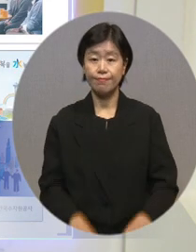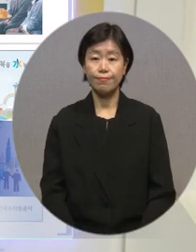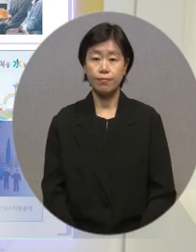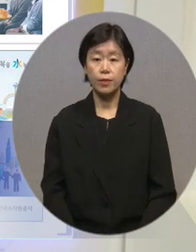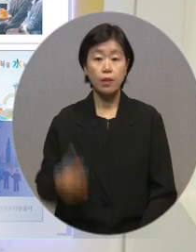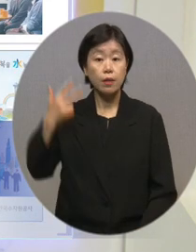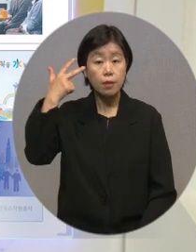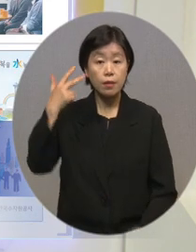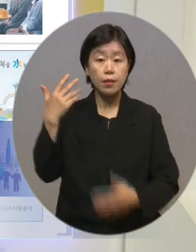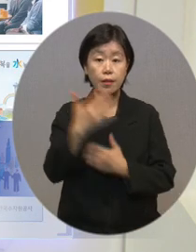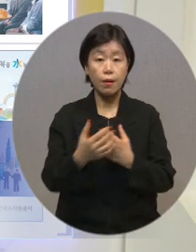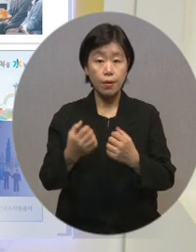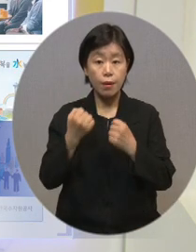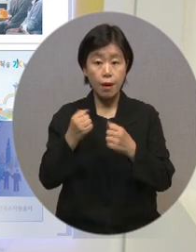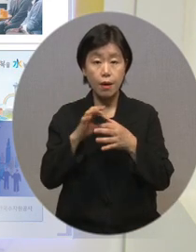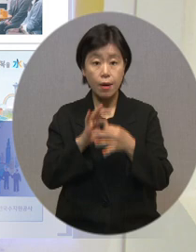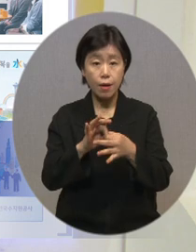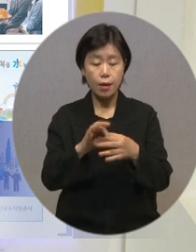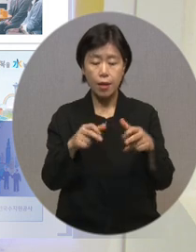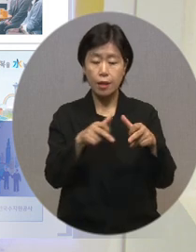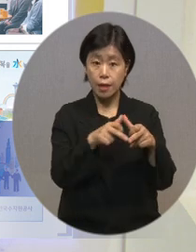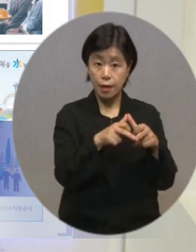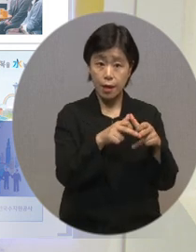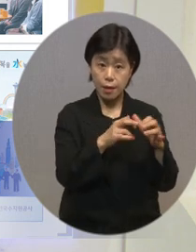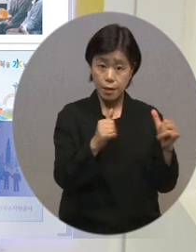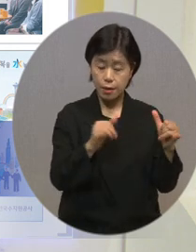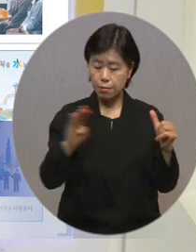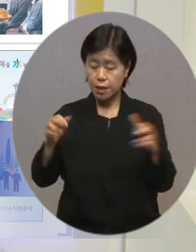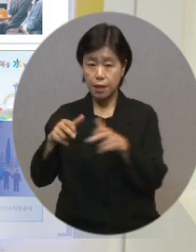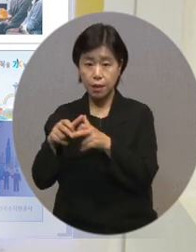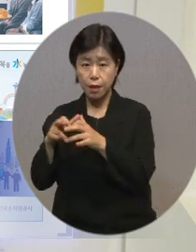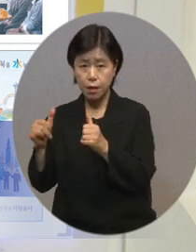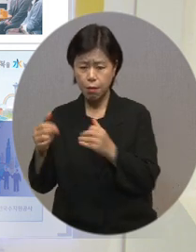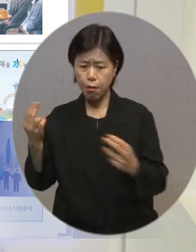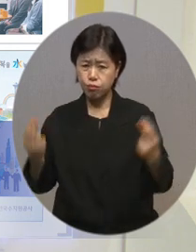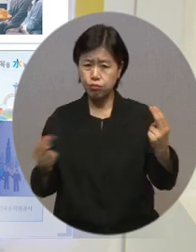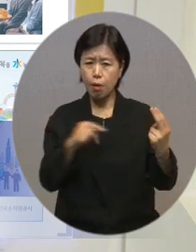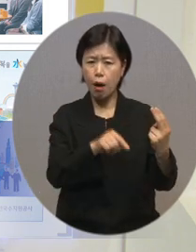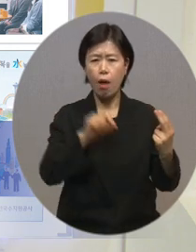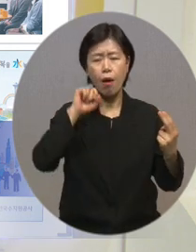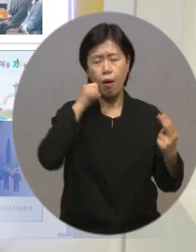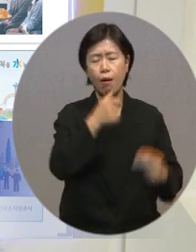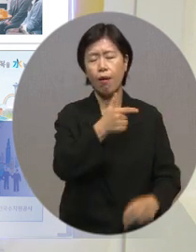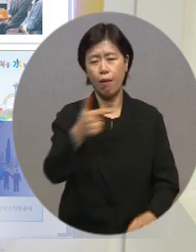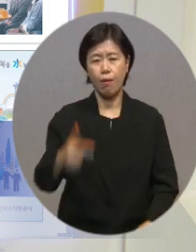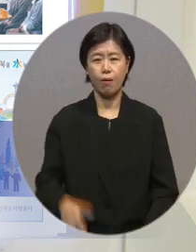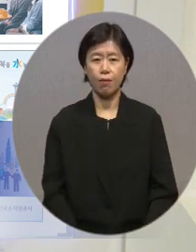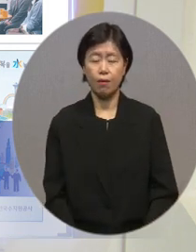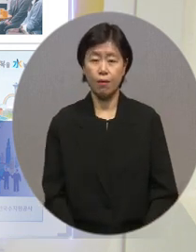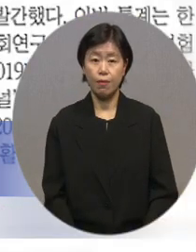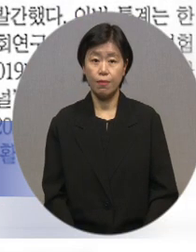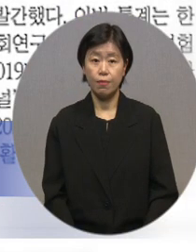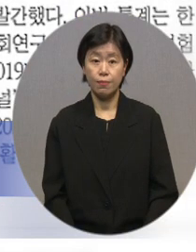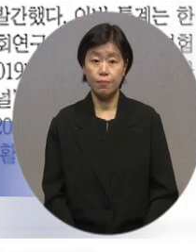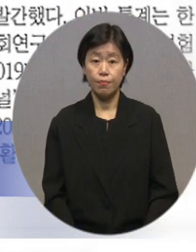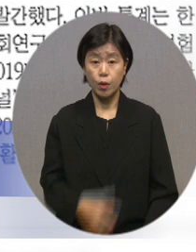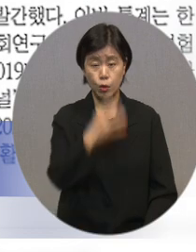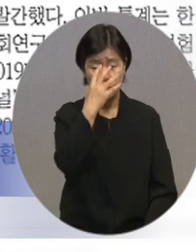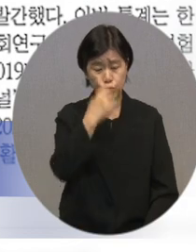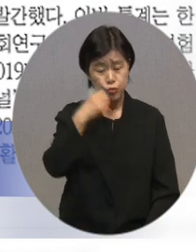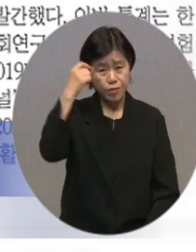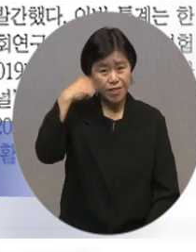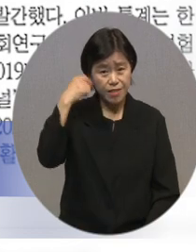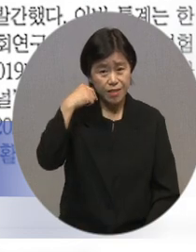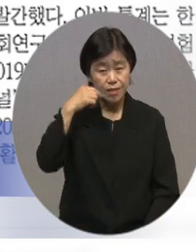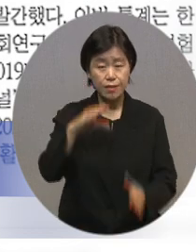정신 건강과 관련해 장애인이 비장애인보다 더 어려움을 겪고 있는 것으로 나타났습니다 우울감에